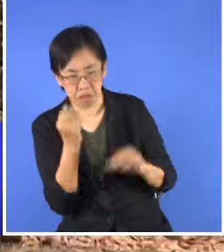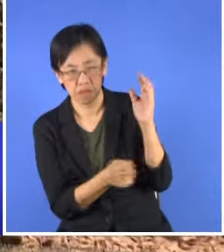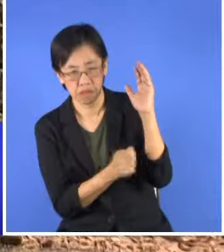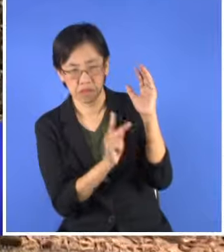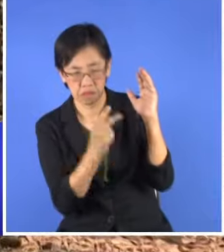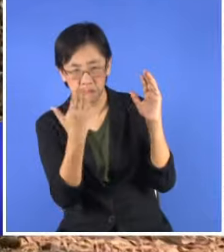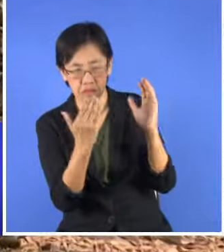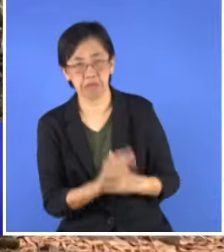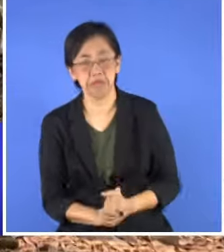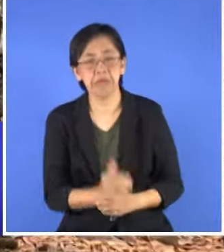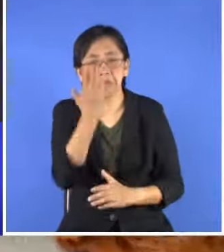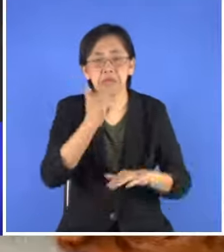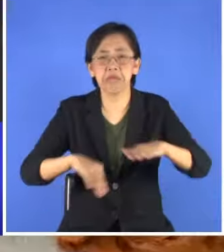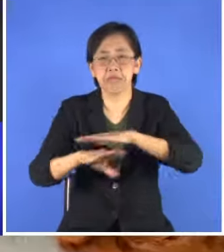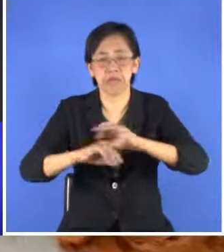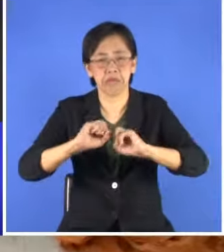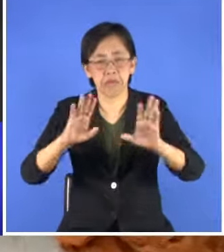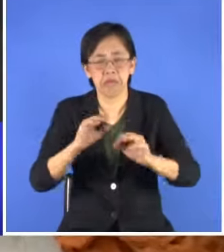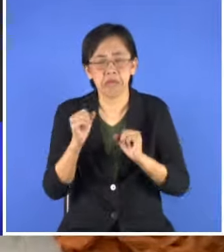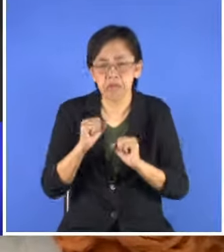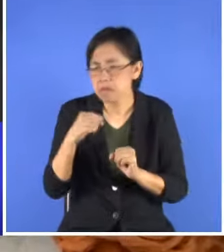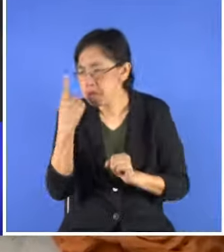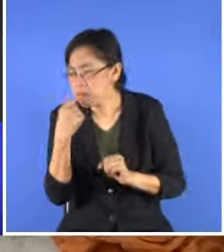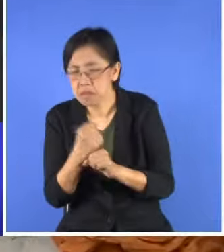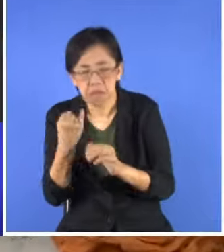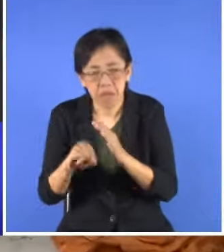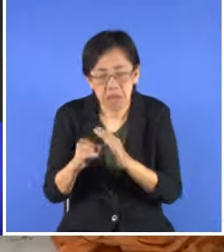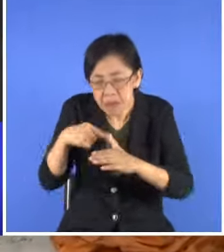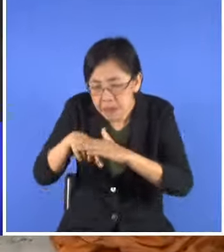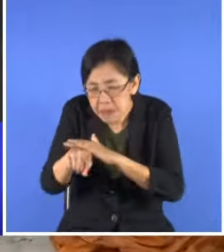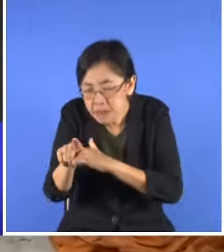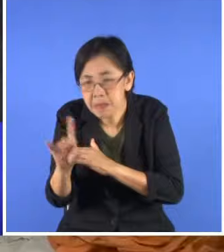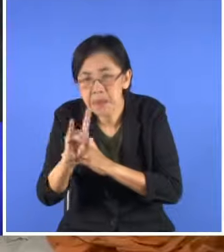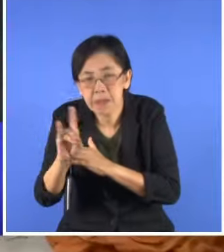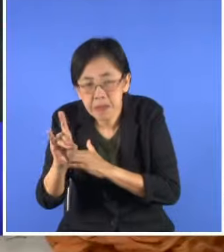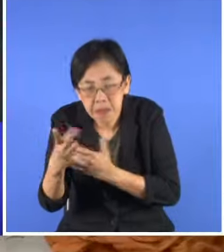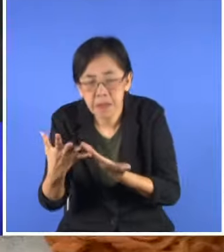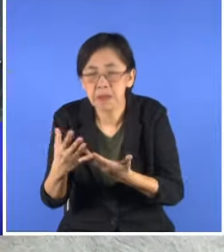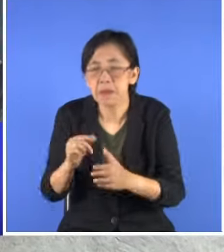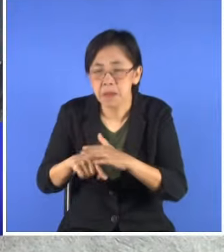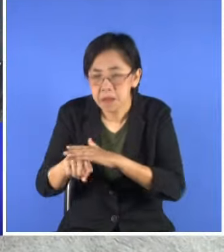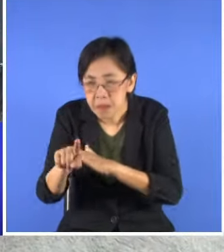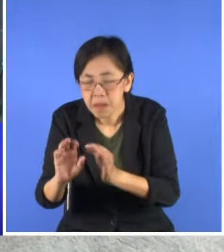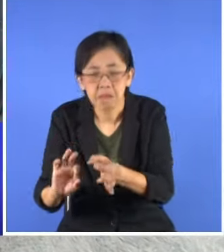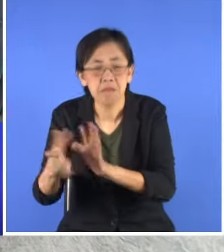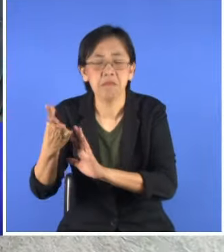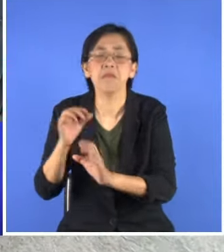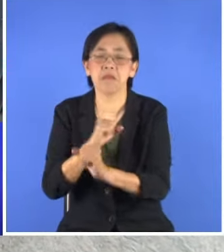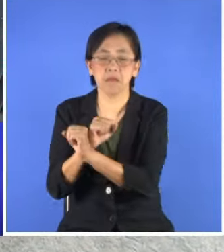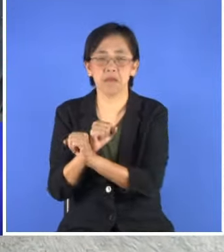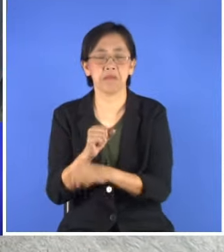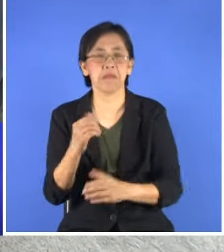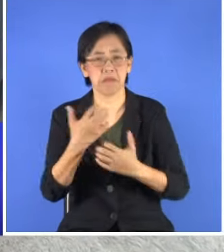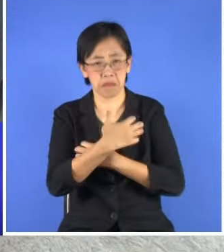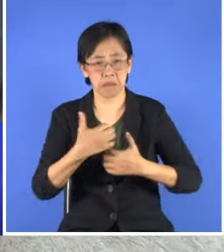ฮะที่ทำแบบนี้เพราะว่าต้องการหาผู้กระทำผิดรักรอบล่าสัตว์หรือรักรอบจุดไฟป่าเบื้องต้นคาดว่าหมี 2ตัว